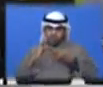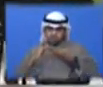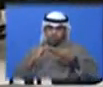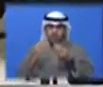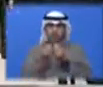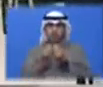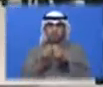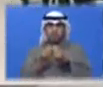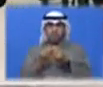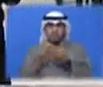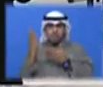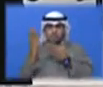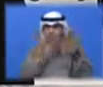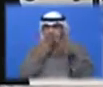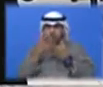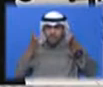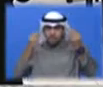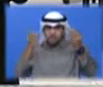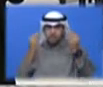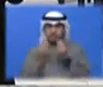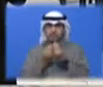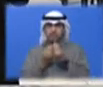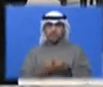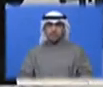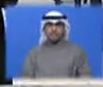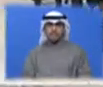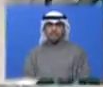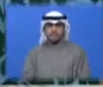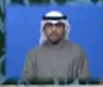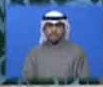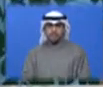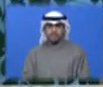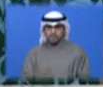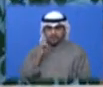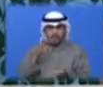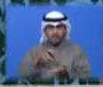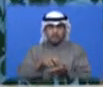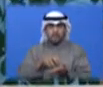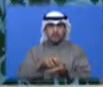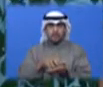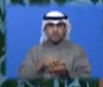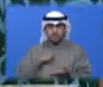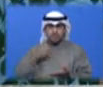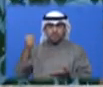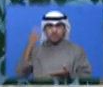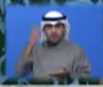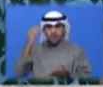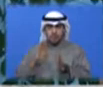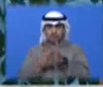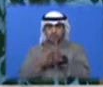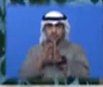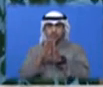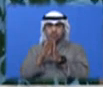التعليمية بدولة الكويت وفق الأسس العلمية. المركز الوطني لتطوير التعليم